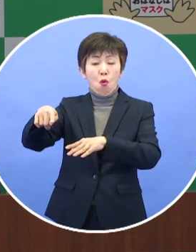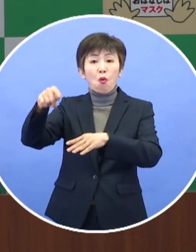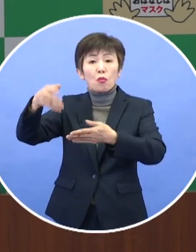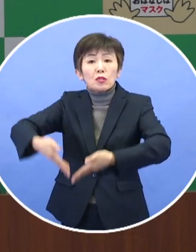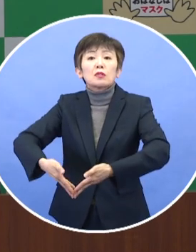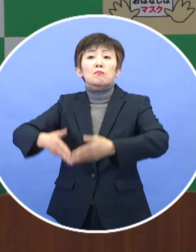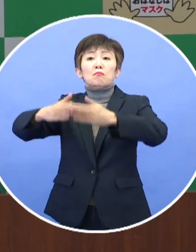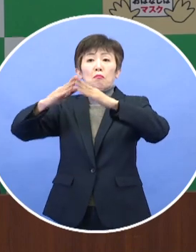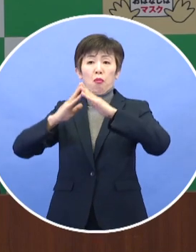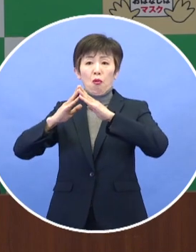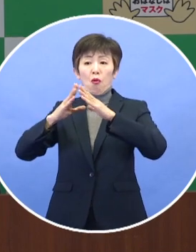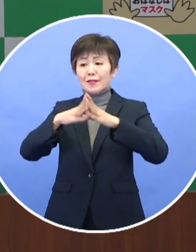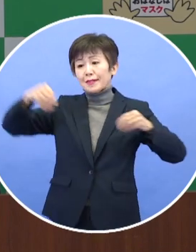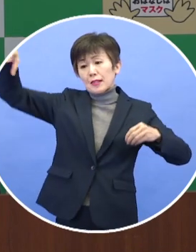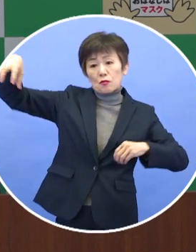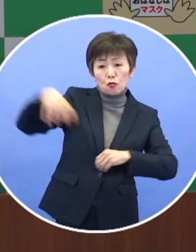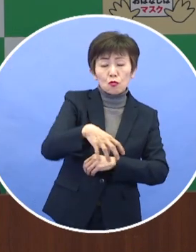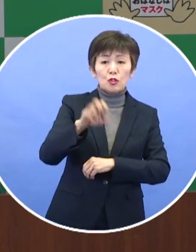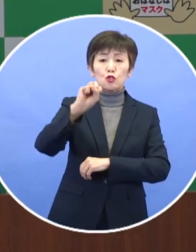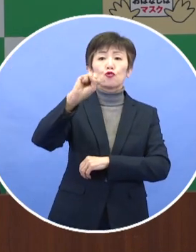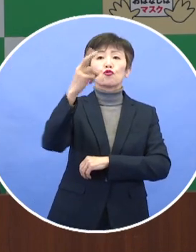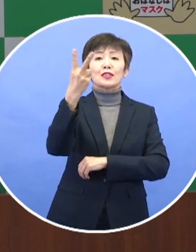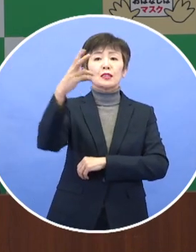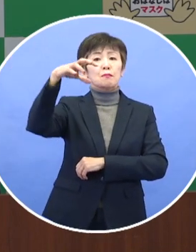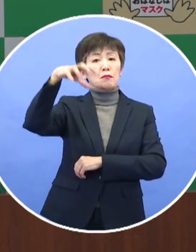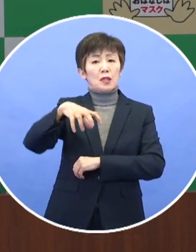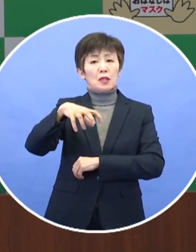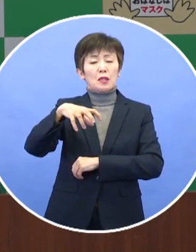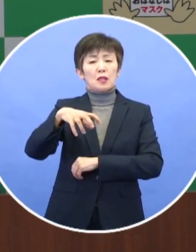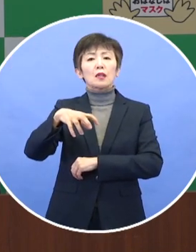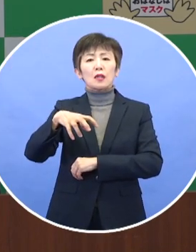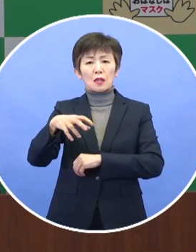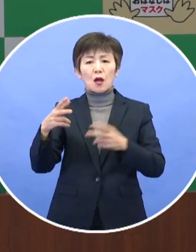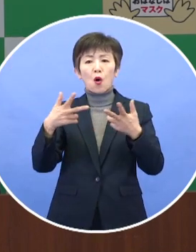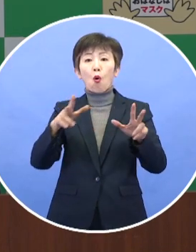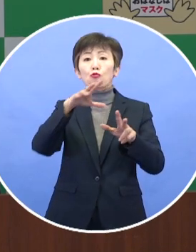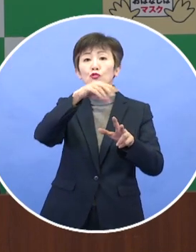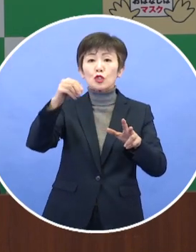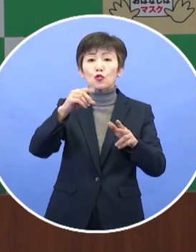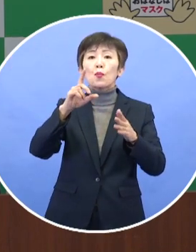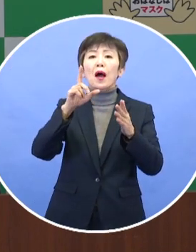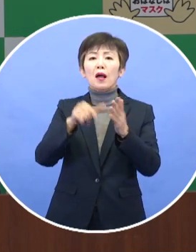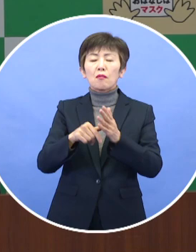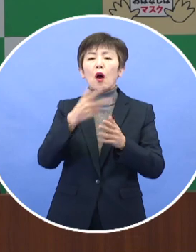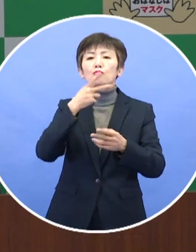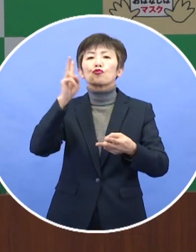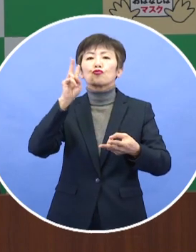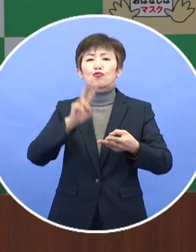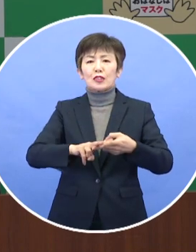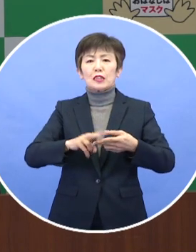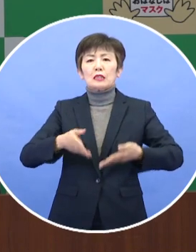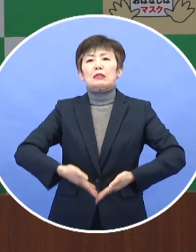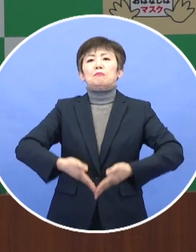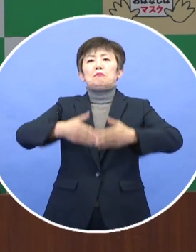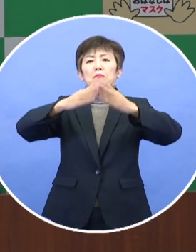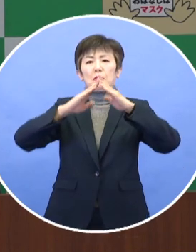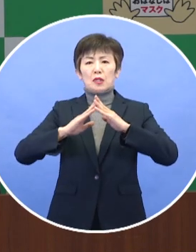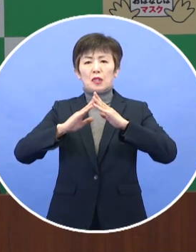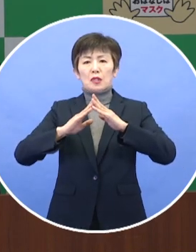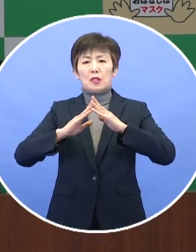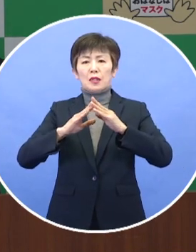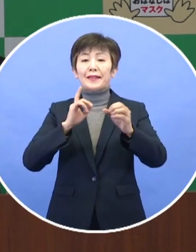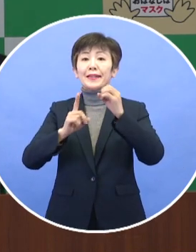な感じであるということでございます。北陸拠点の、テーマとしてはデジタルものづ